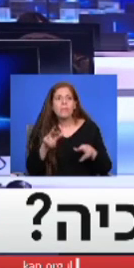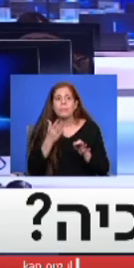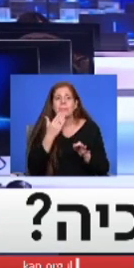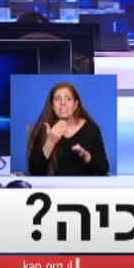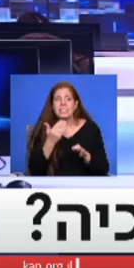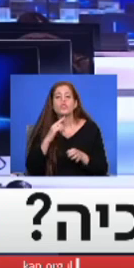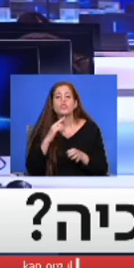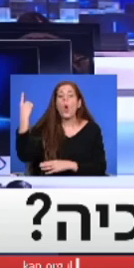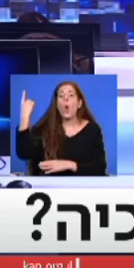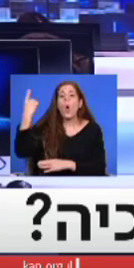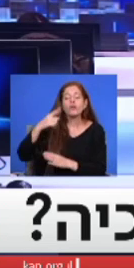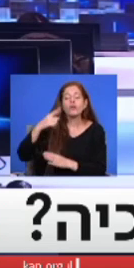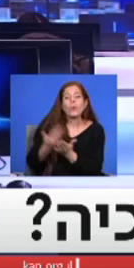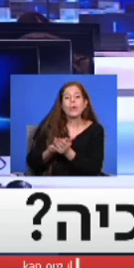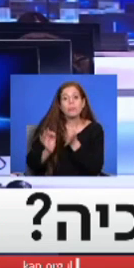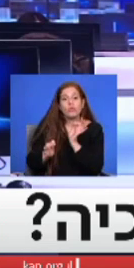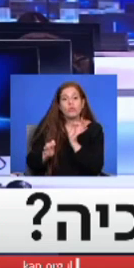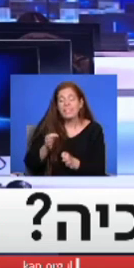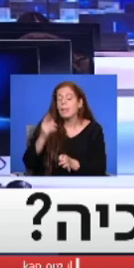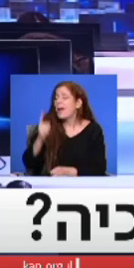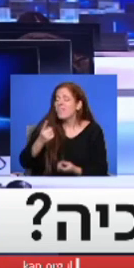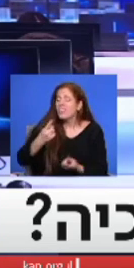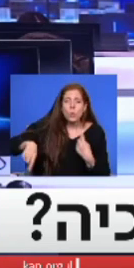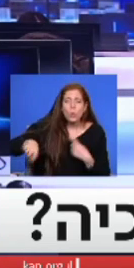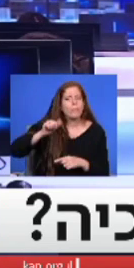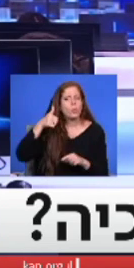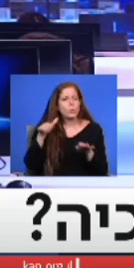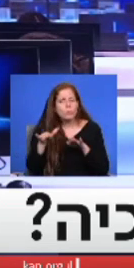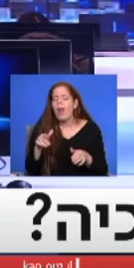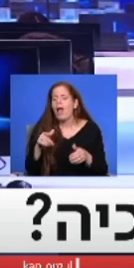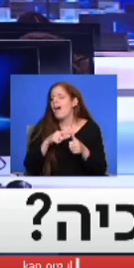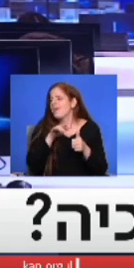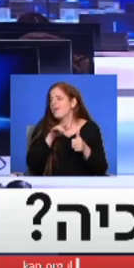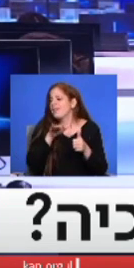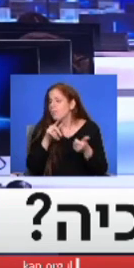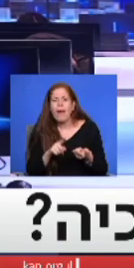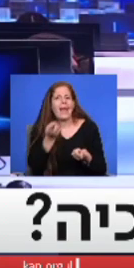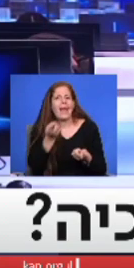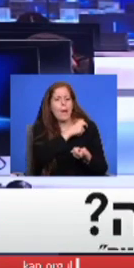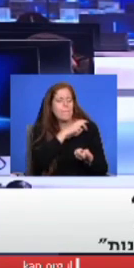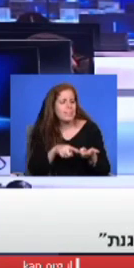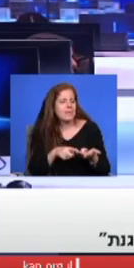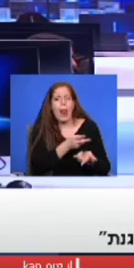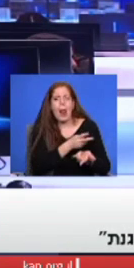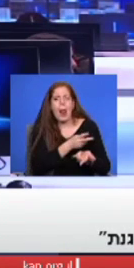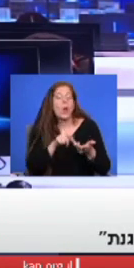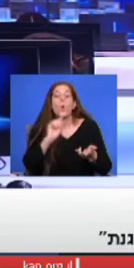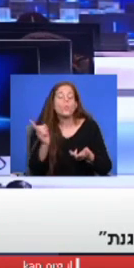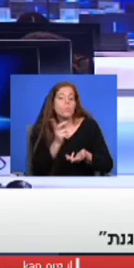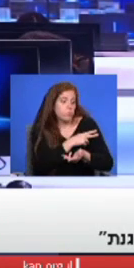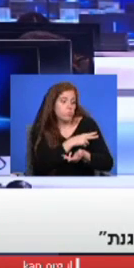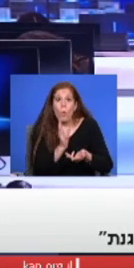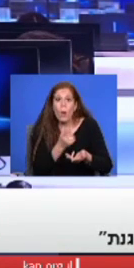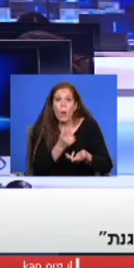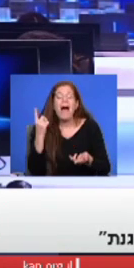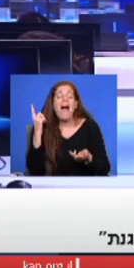היועצת המשפטית לממשלה מחייבת את כולם, את ראש הממשלה, את הממשלה, את הרמטכ"ל, המפכ"ל, כולם חייבים לסור לפקודתה.